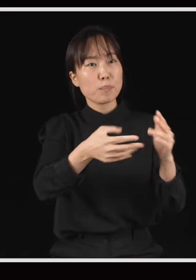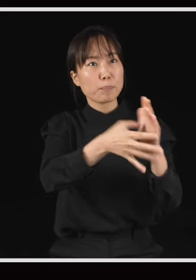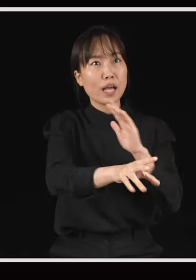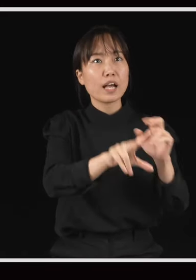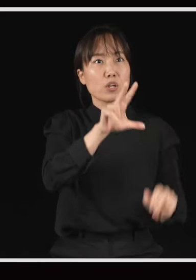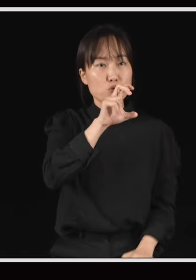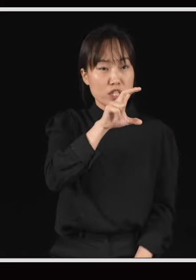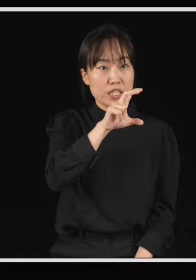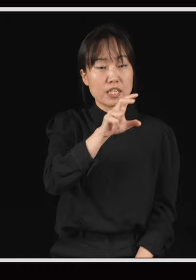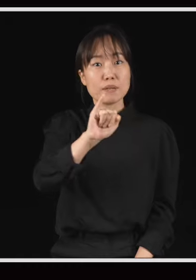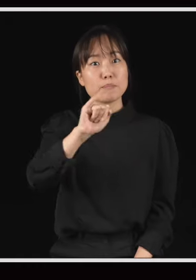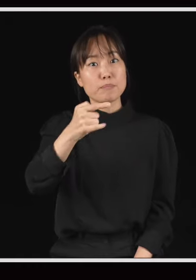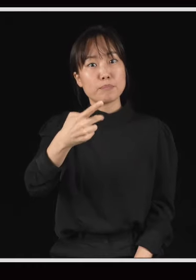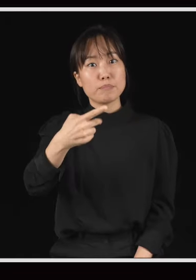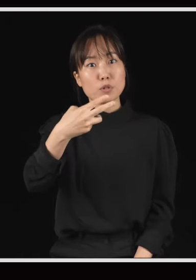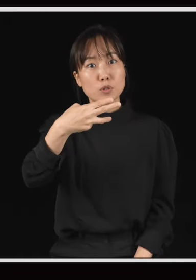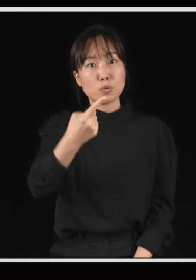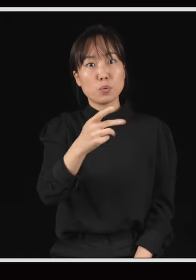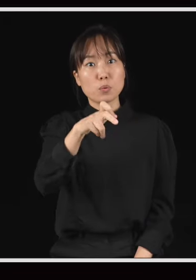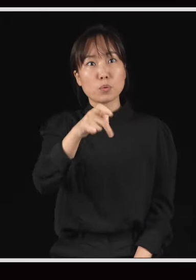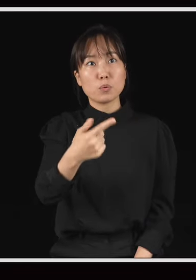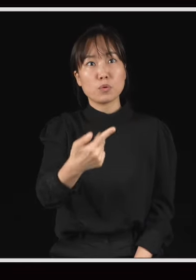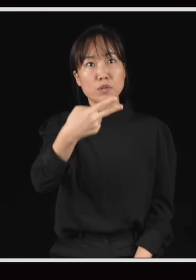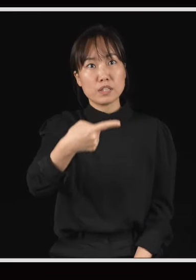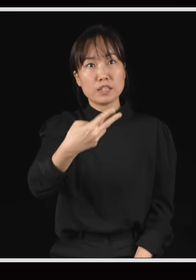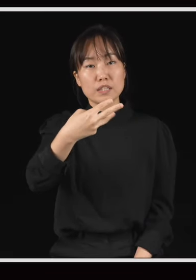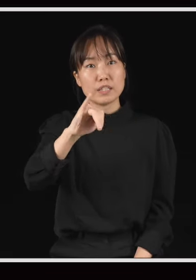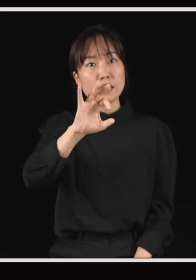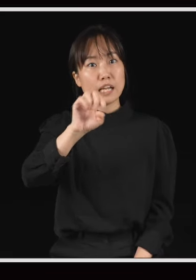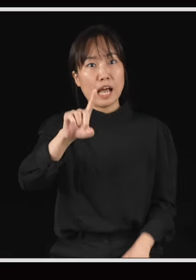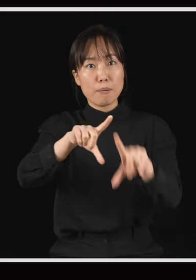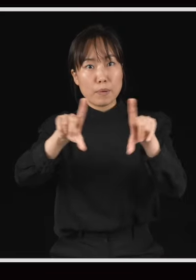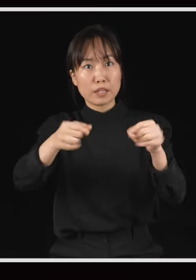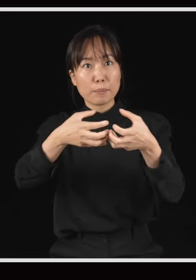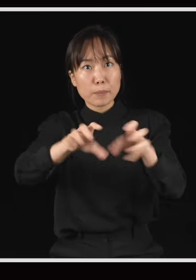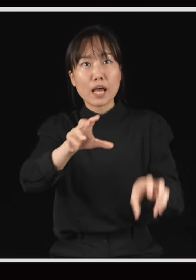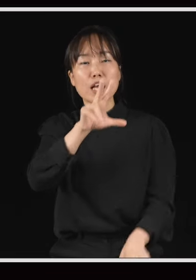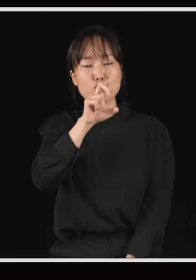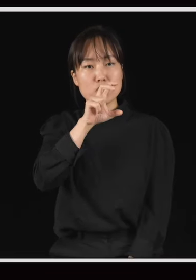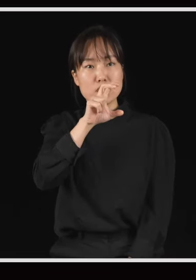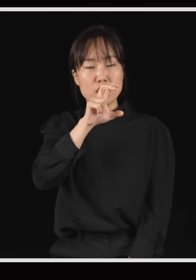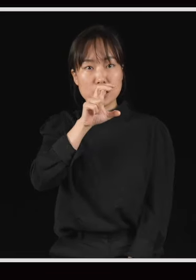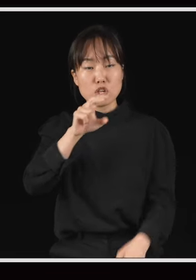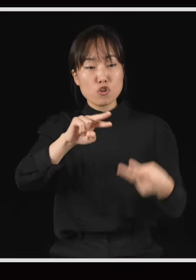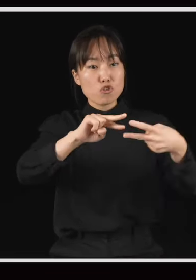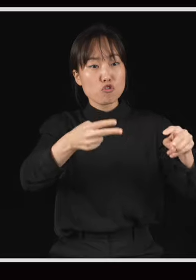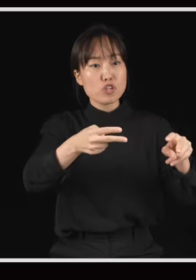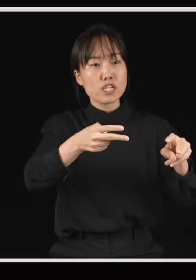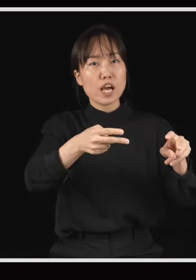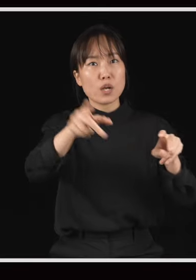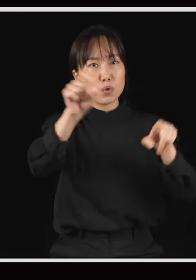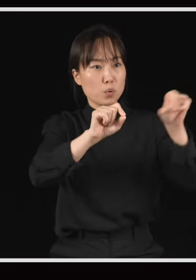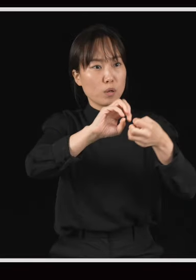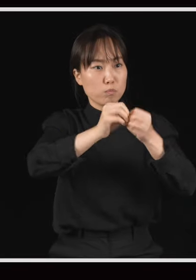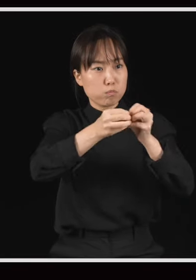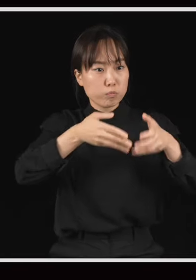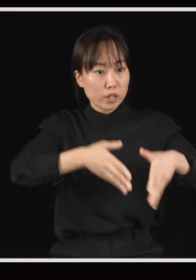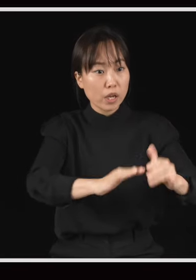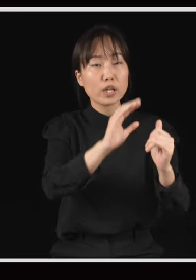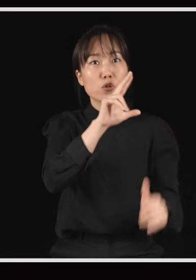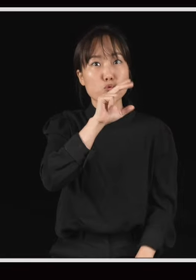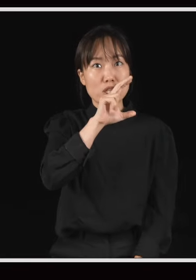그러니까 미토콘드리아라고 하는 세포 소기관을 고장낸 것도 있고, 또 유전자의 어떤 안정성에 문제가 있는